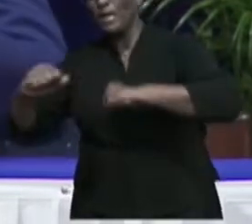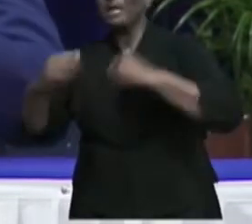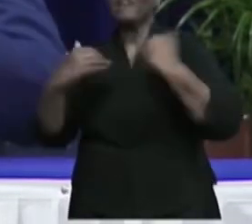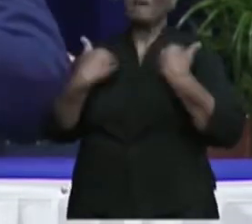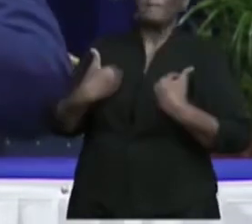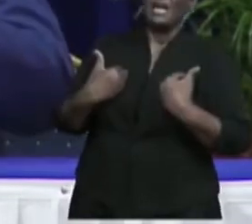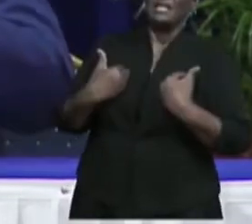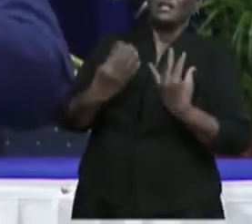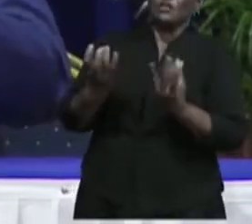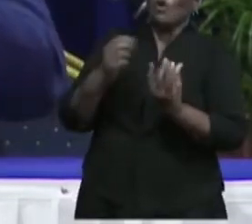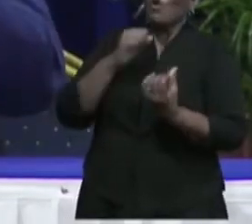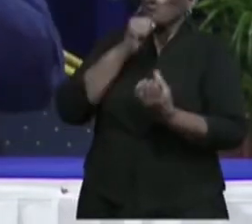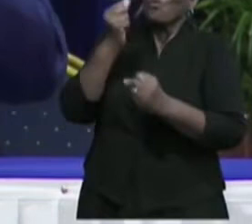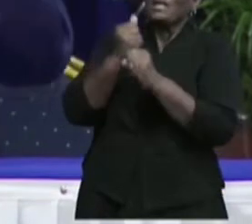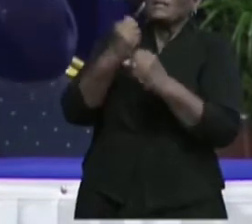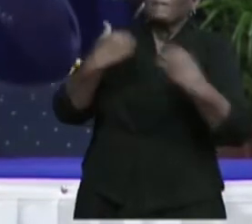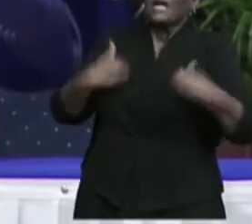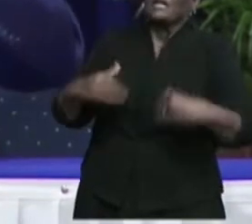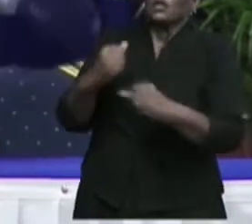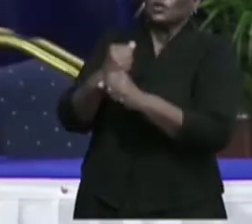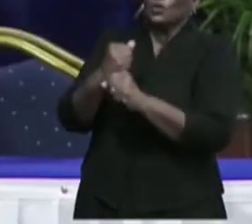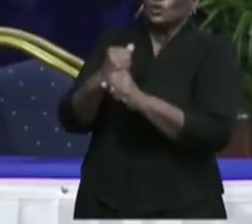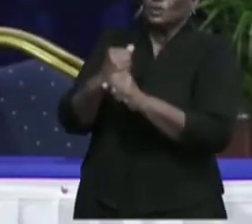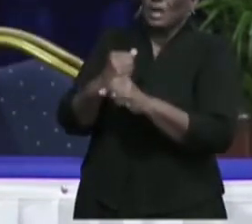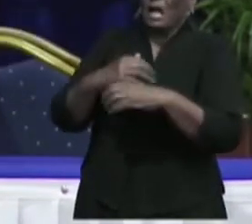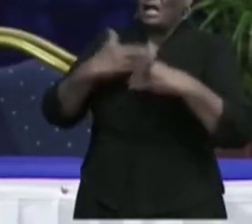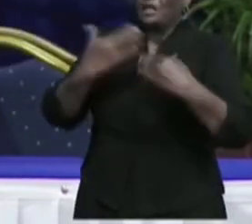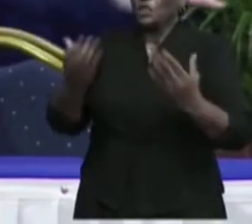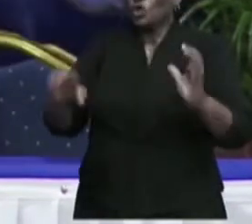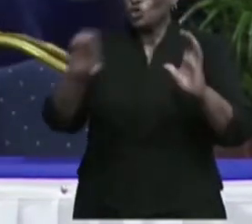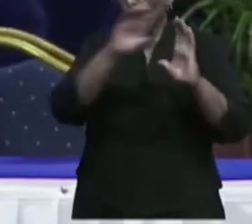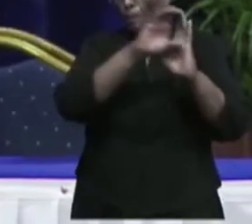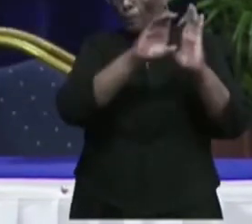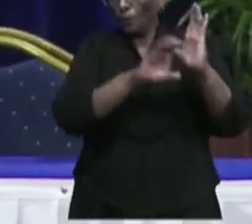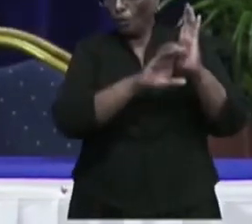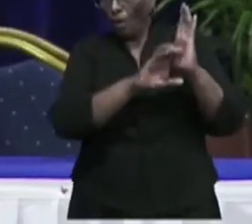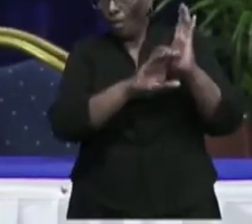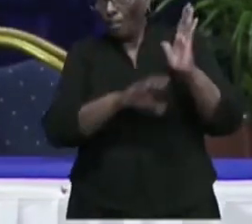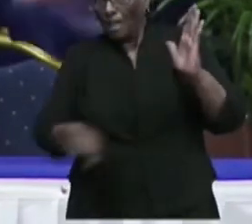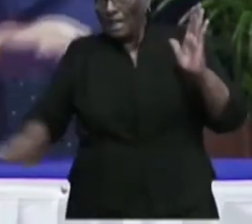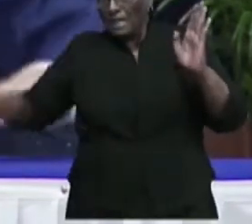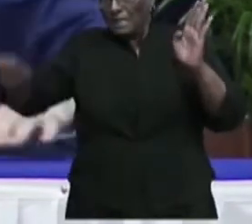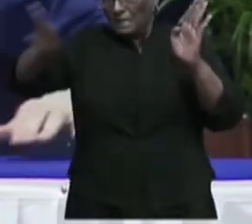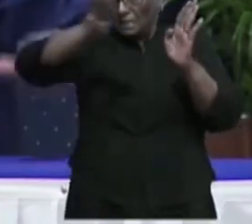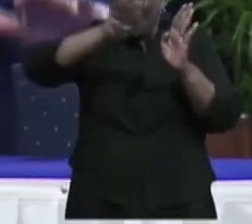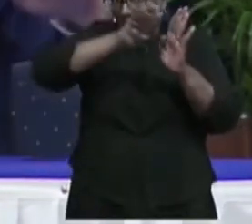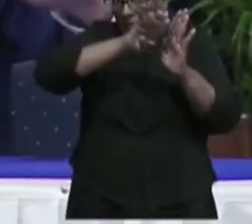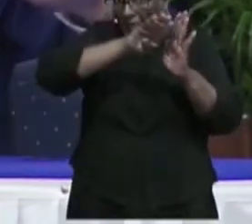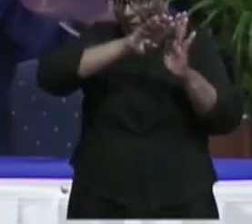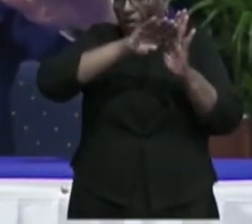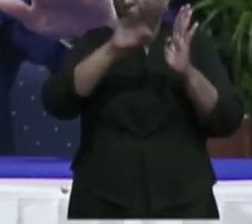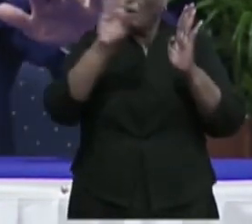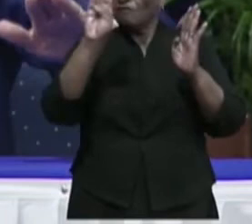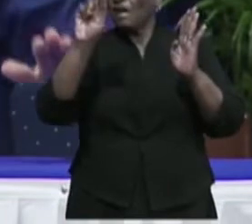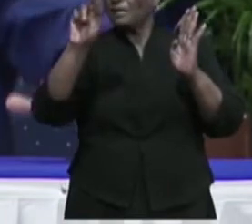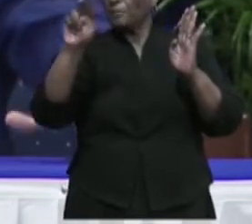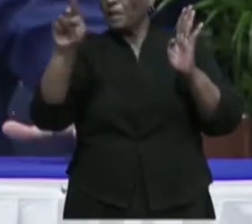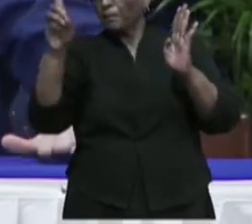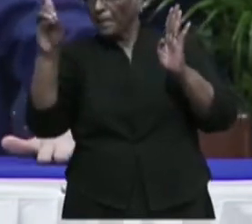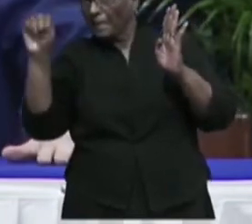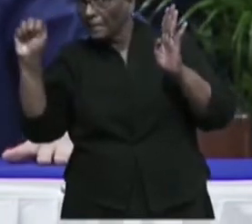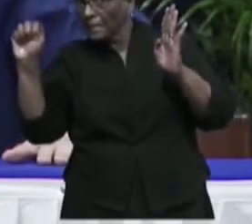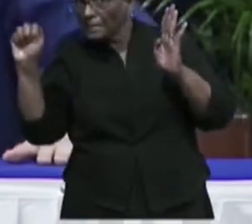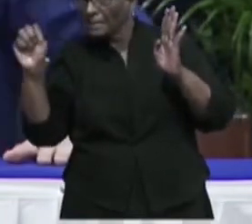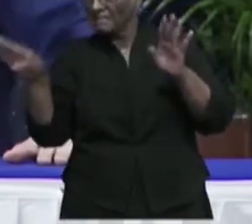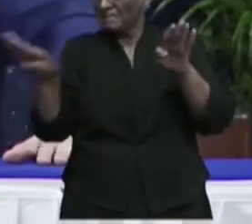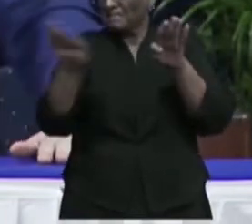van de mensen. Als ons protocol in overeenstemming is met die van Barbados, de prime minister van Barbados was vandaag